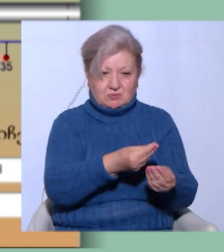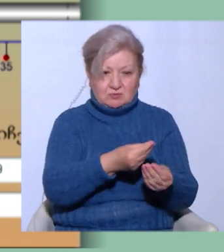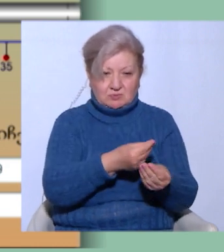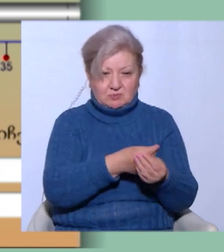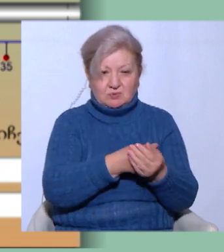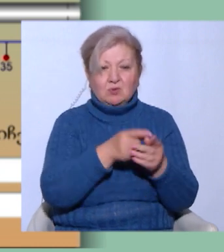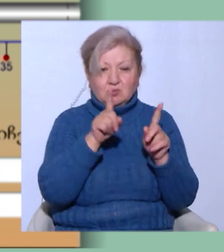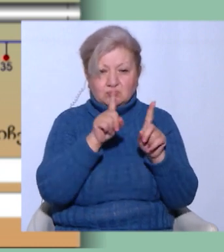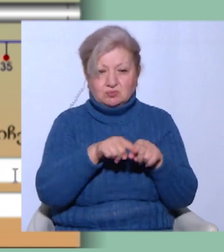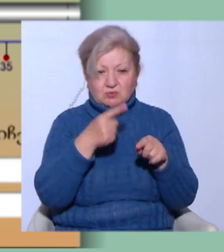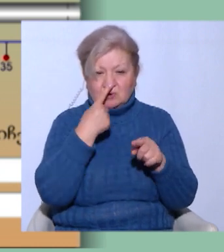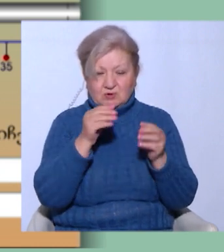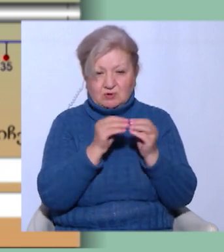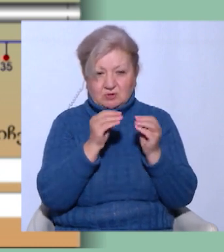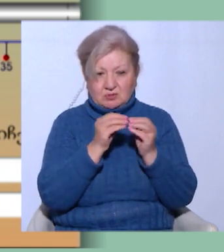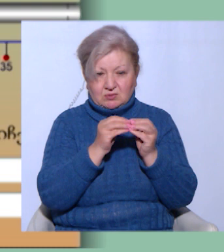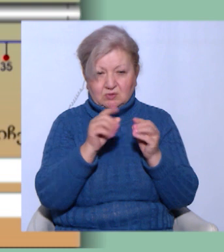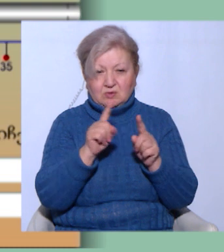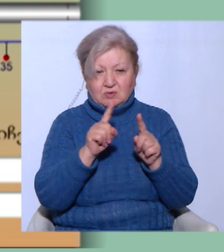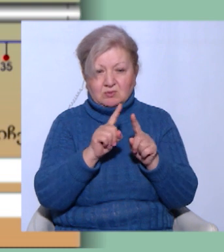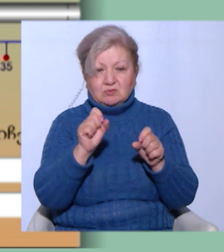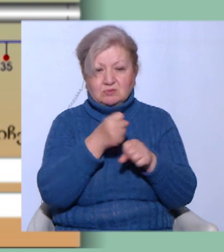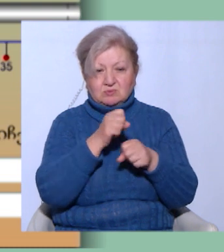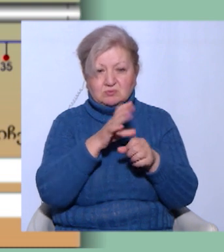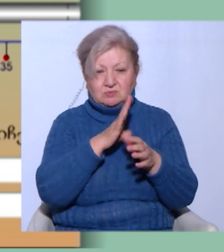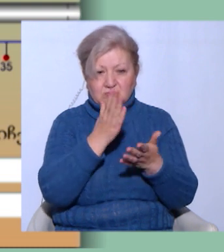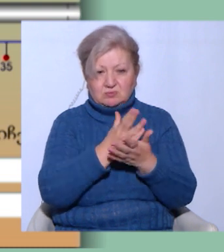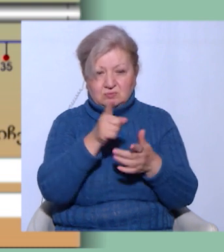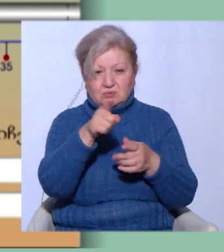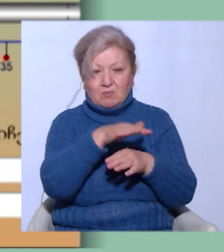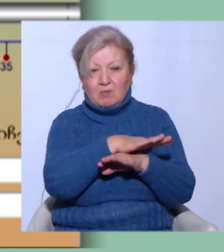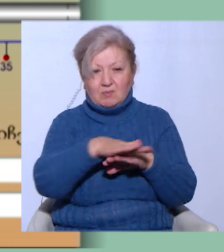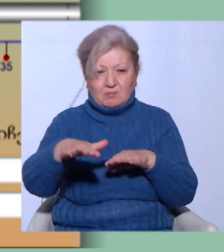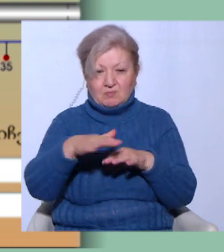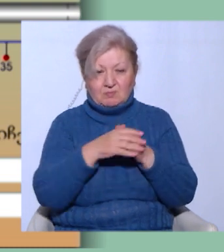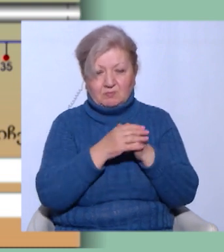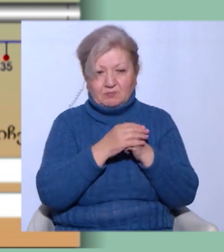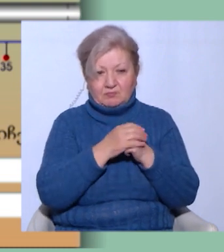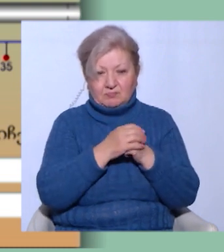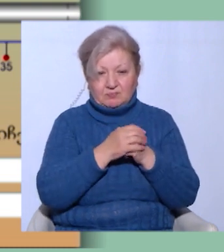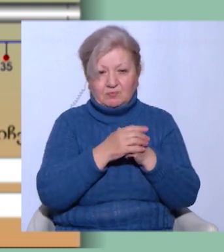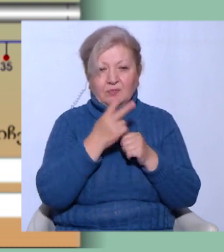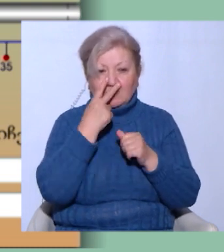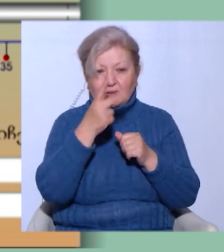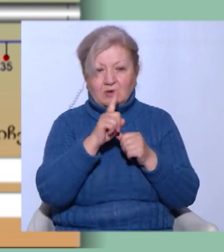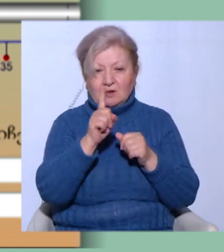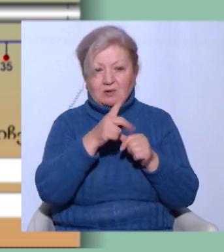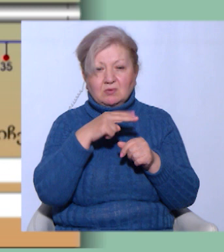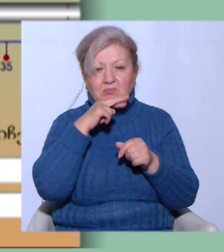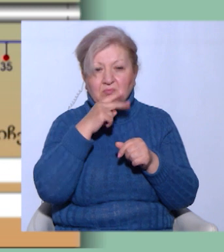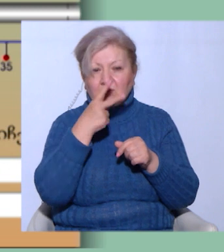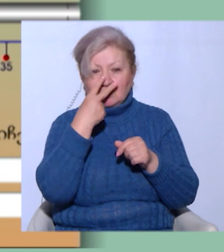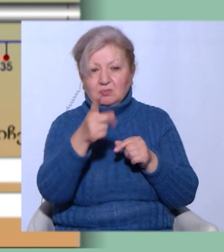საპირისპიროდ სიჩქარე. ზუსტად იგივე რა სიჩქარითაც მოძრაობს პლატფორმა. და შევხედოთ